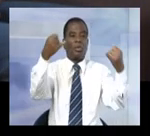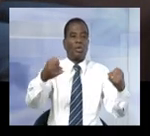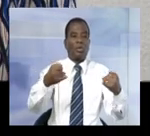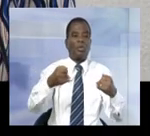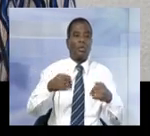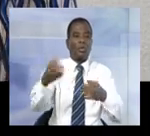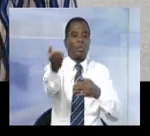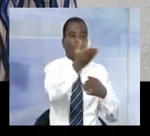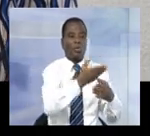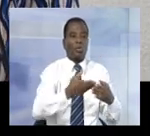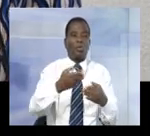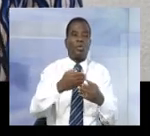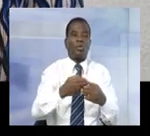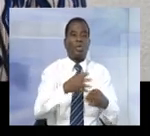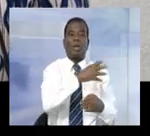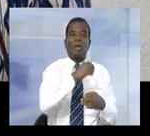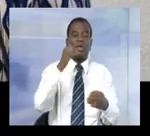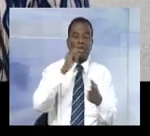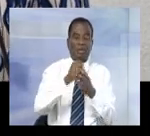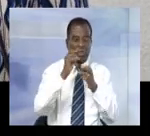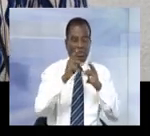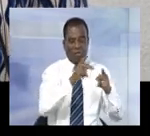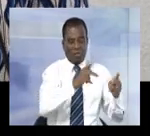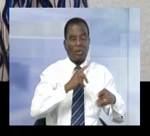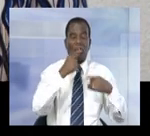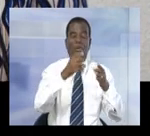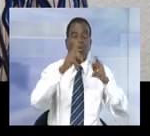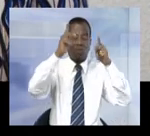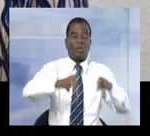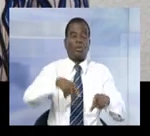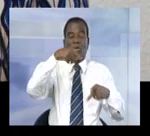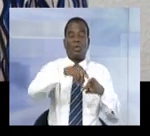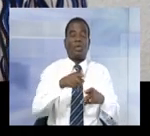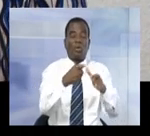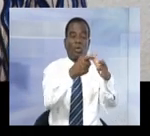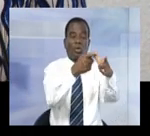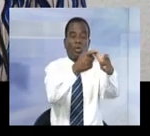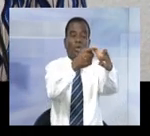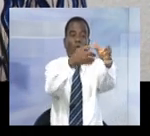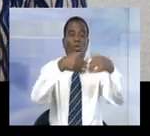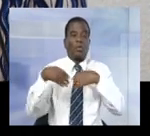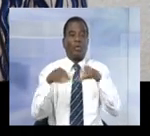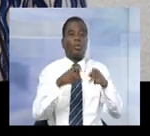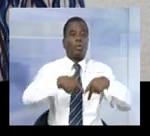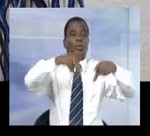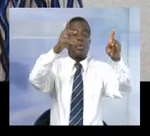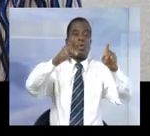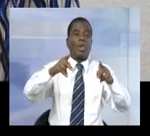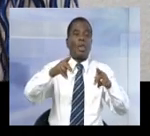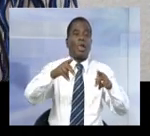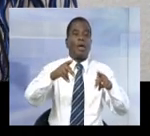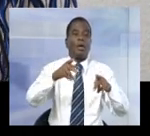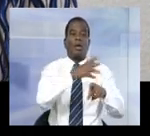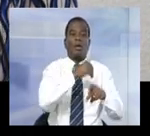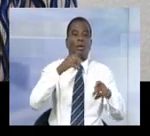ses ressources. C'est le lieu de rassurer son personnel que des démarches sont entreprises pour le paiement effectif des primes.